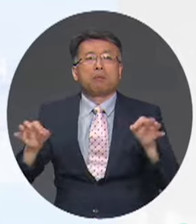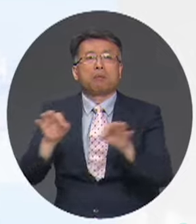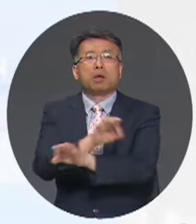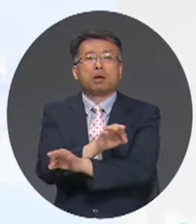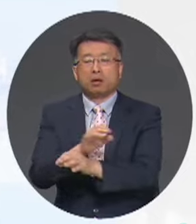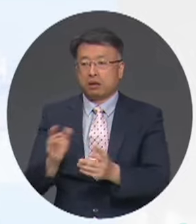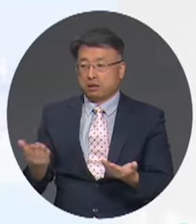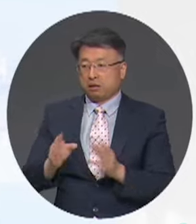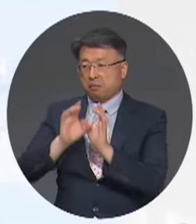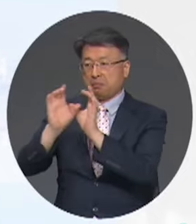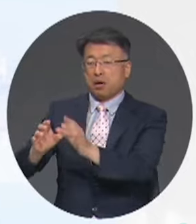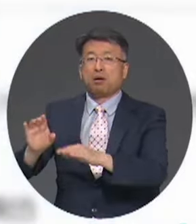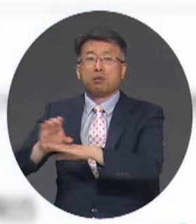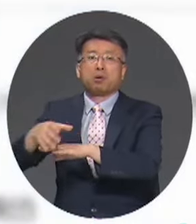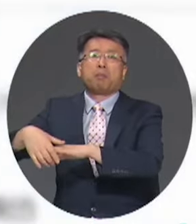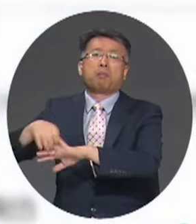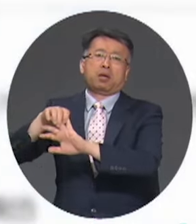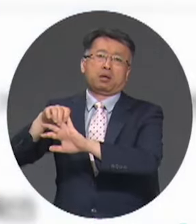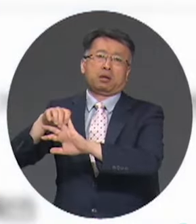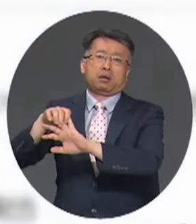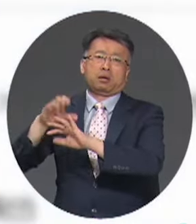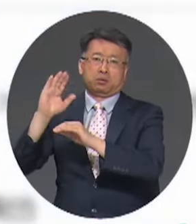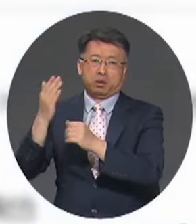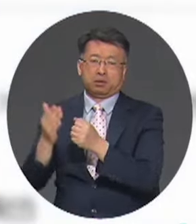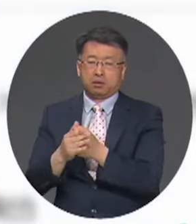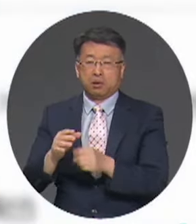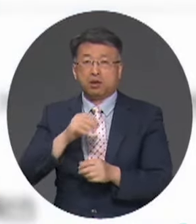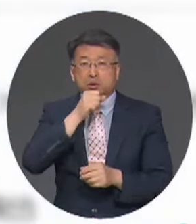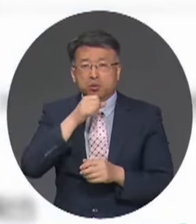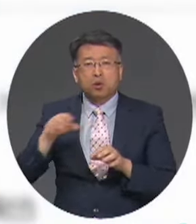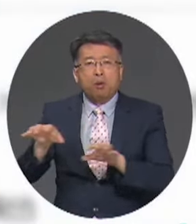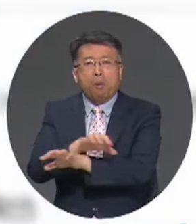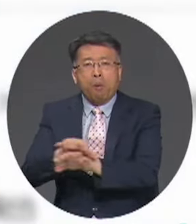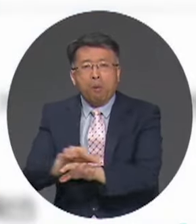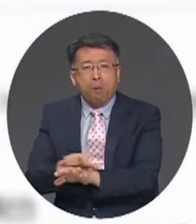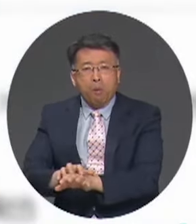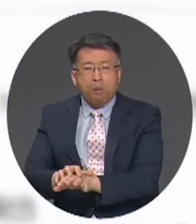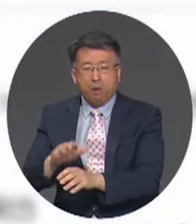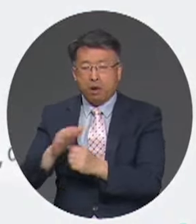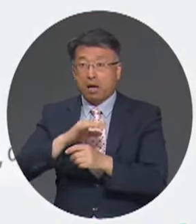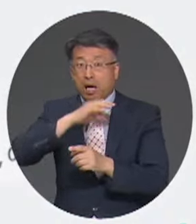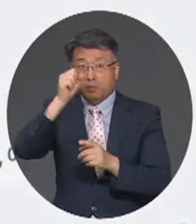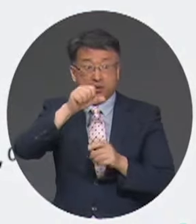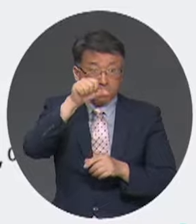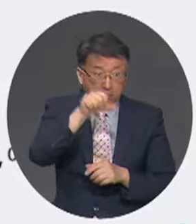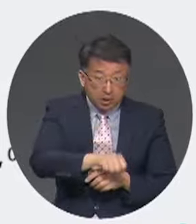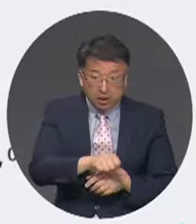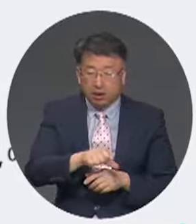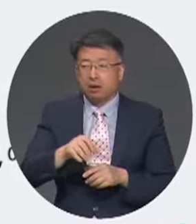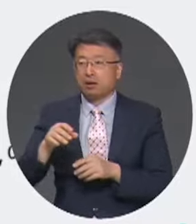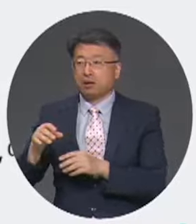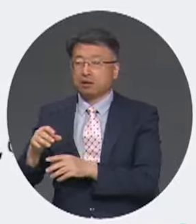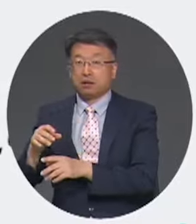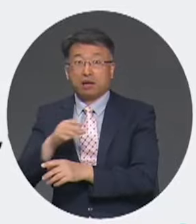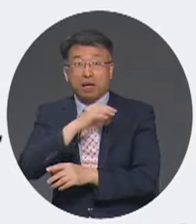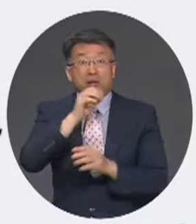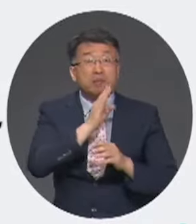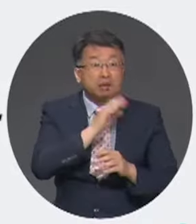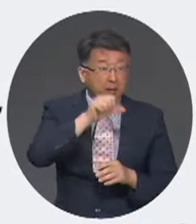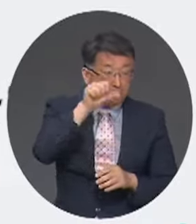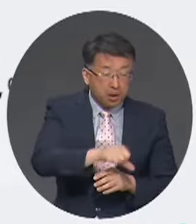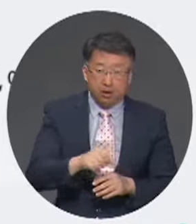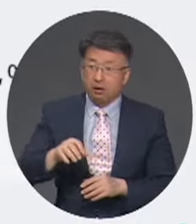대행하는 업체의 전산 시스템 오류로 응시자의 점수가 뒤섞이면서 합격자도 뒤바뀐 겁니다